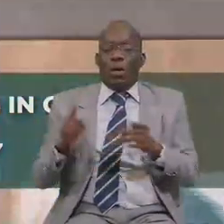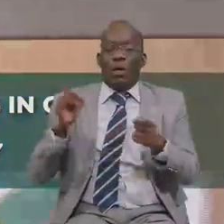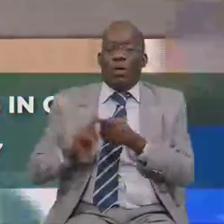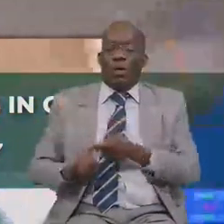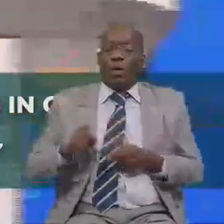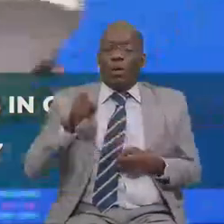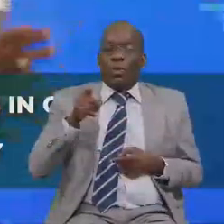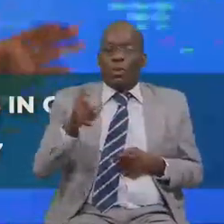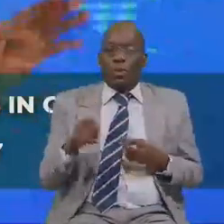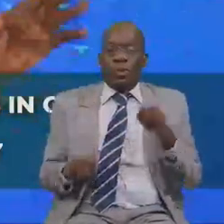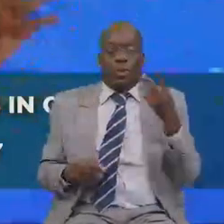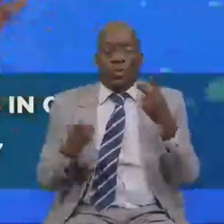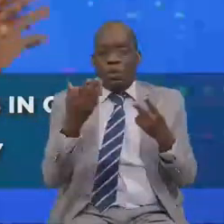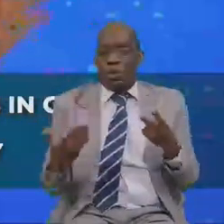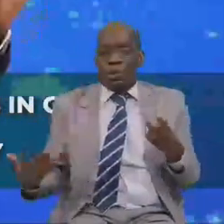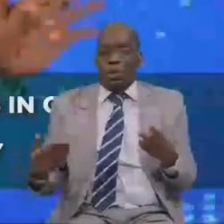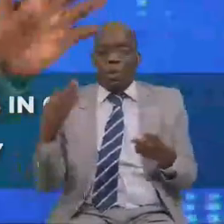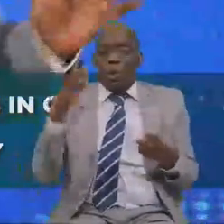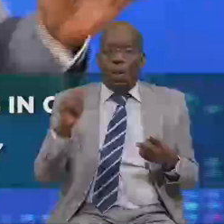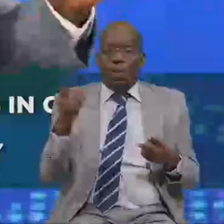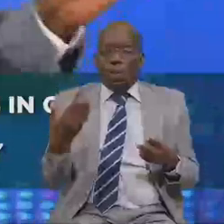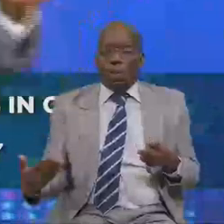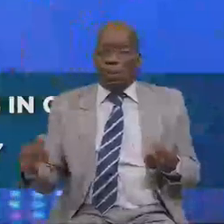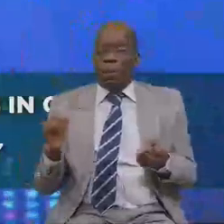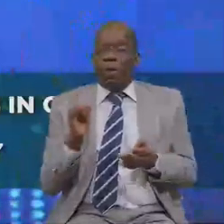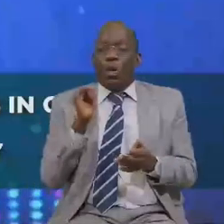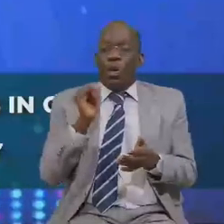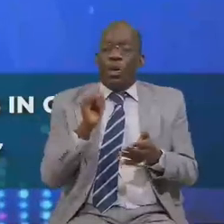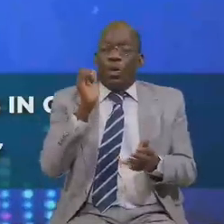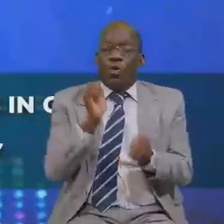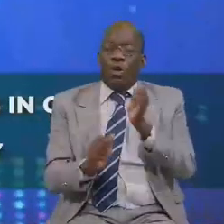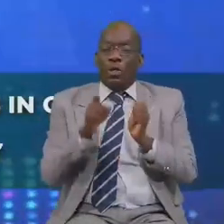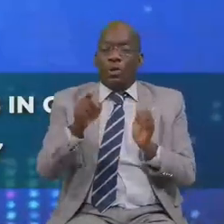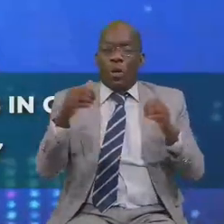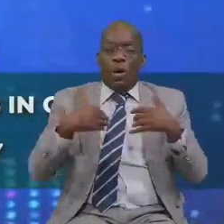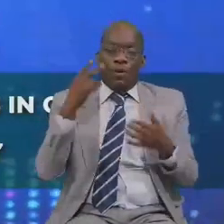choses. Premièrement, des choses que tu as vues.